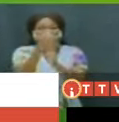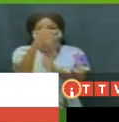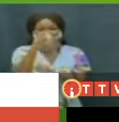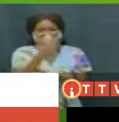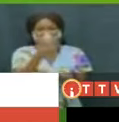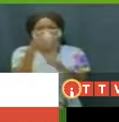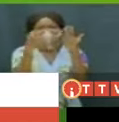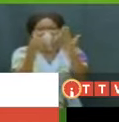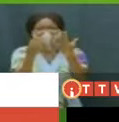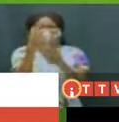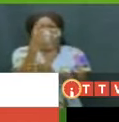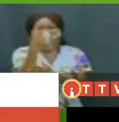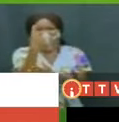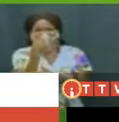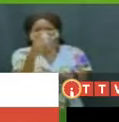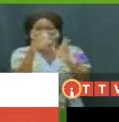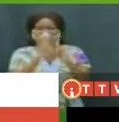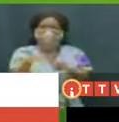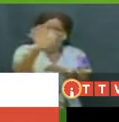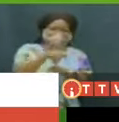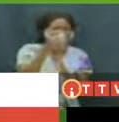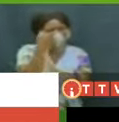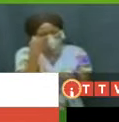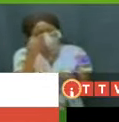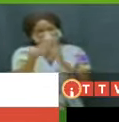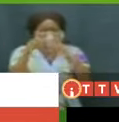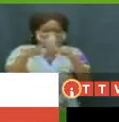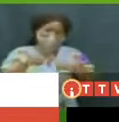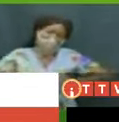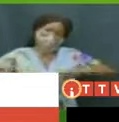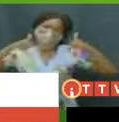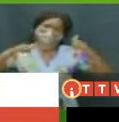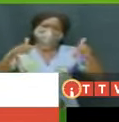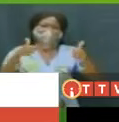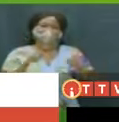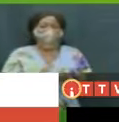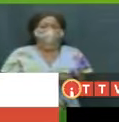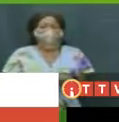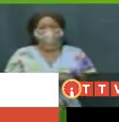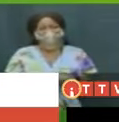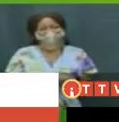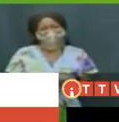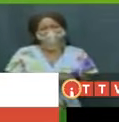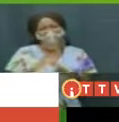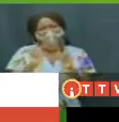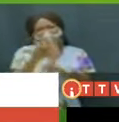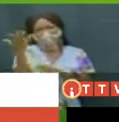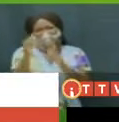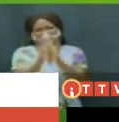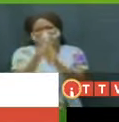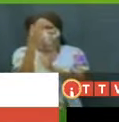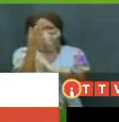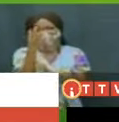21,631 anza anthu amene adadwalapo matendawo amene tsopano achira. Inde ngakhale 13 ena agonekedwa